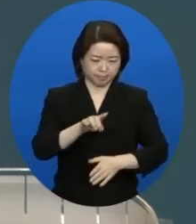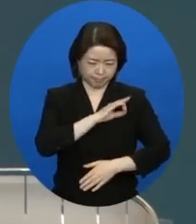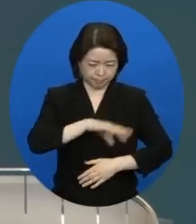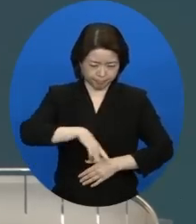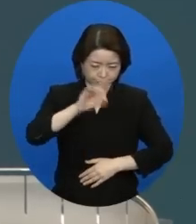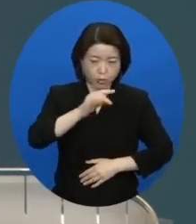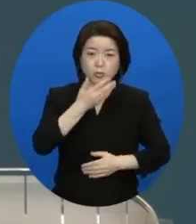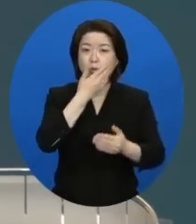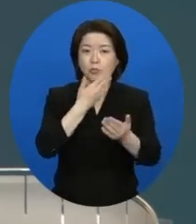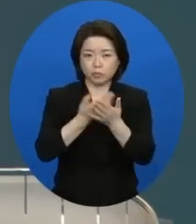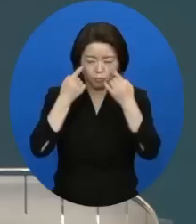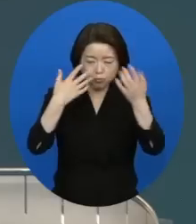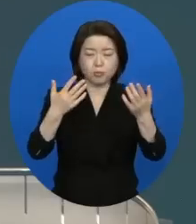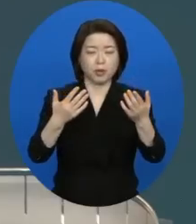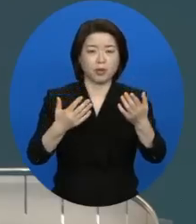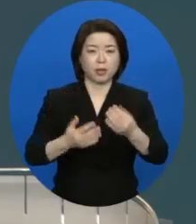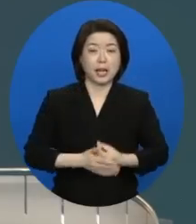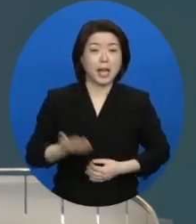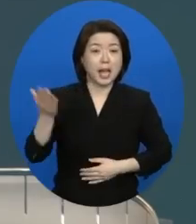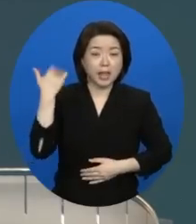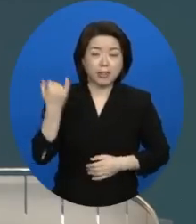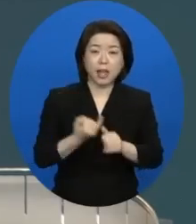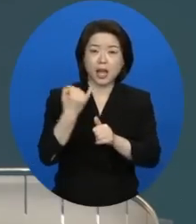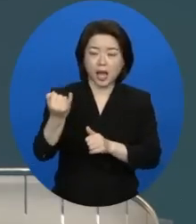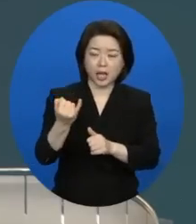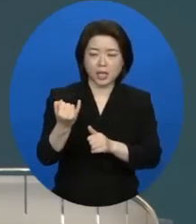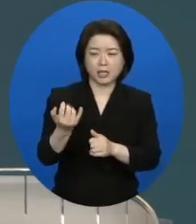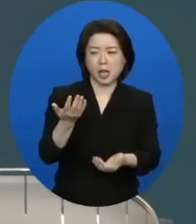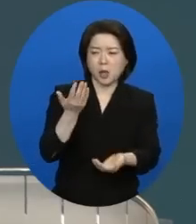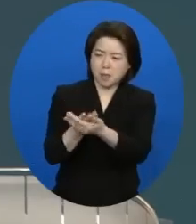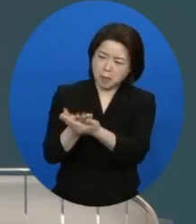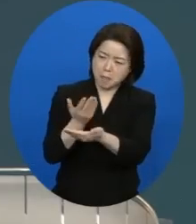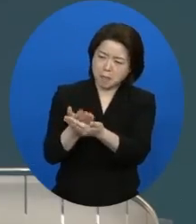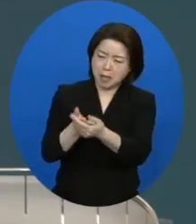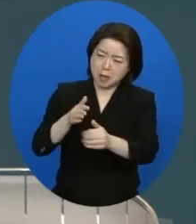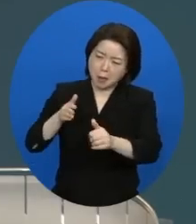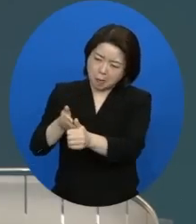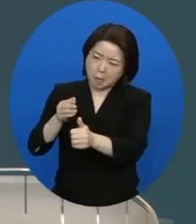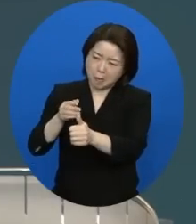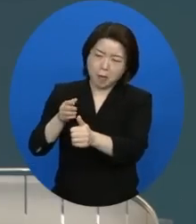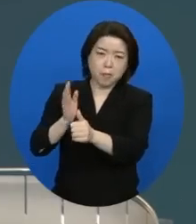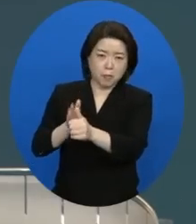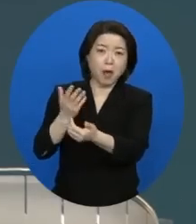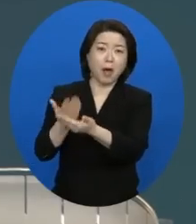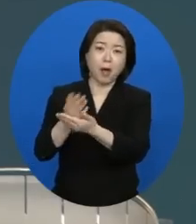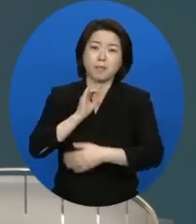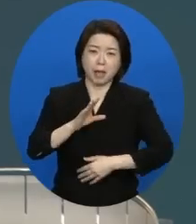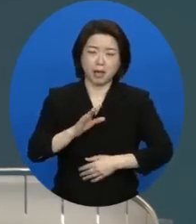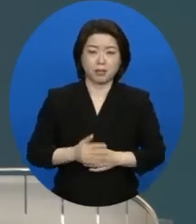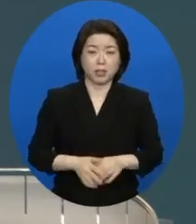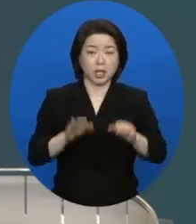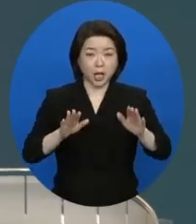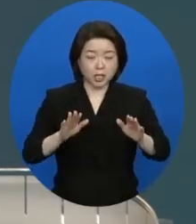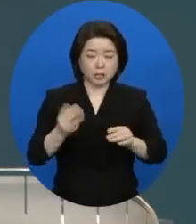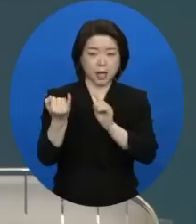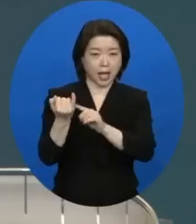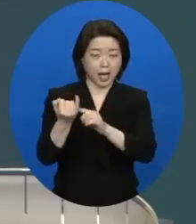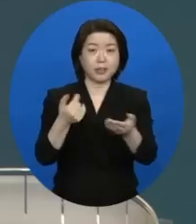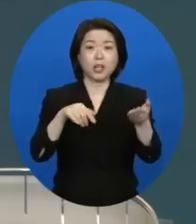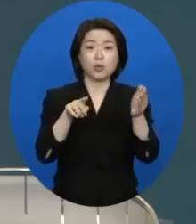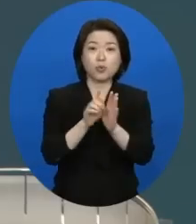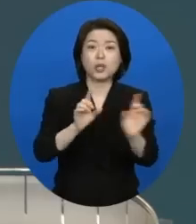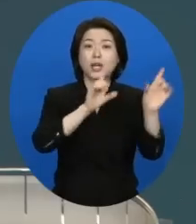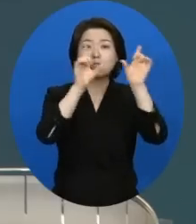분명해졌습니다. 그동안에는 아내에게 요구만 했습니다. 그러나 이제는 오직 아내를 위한